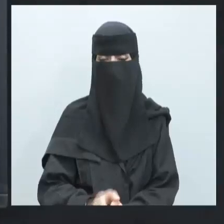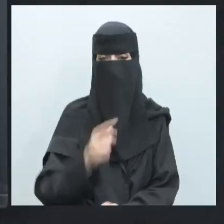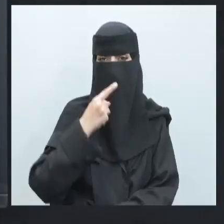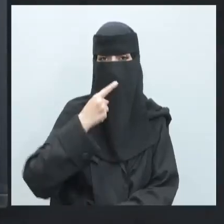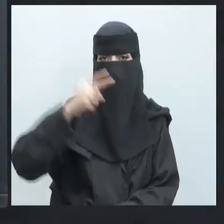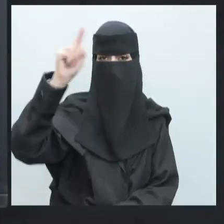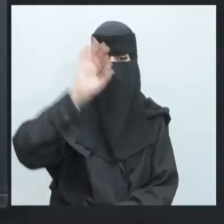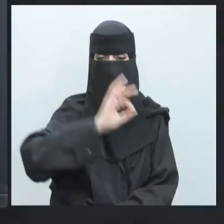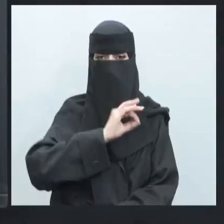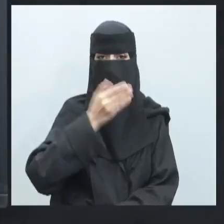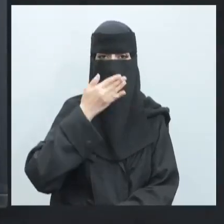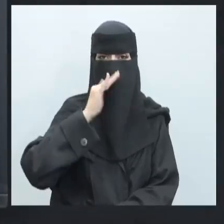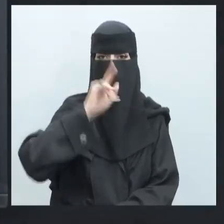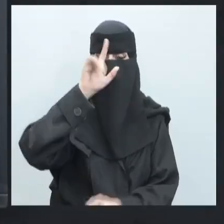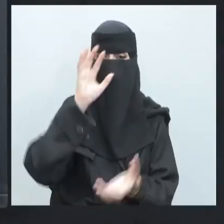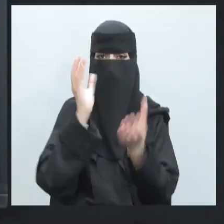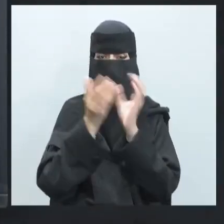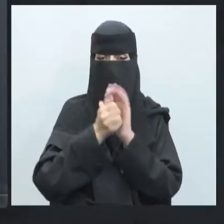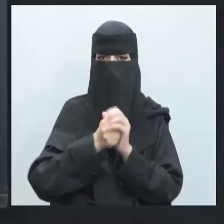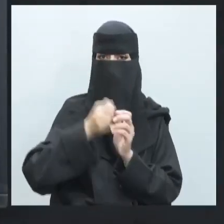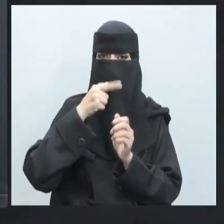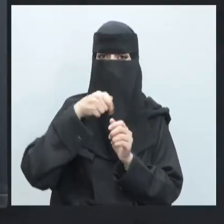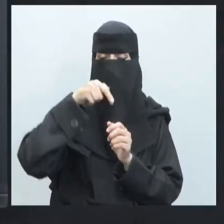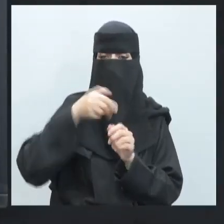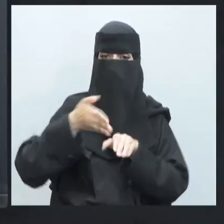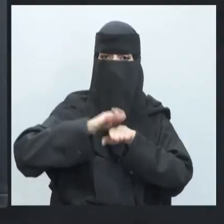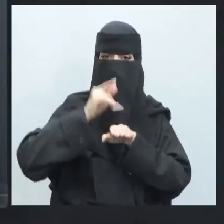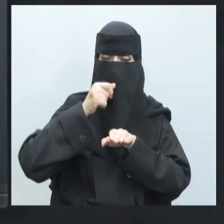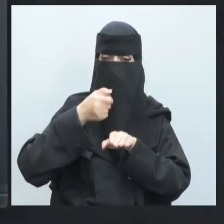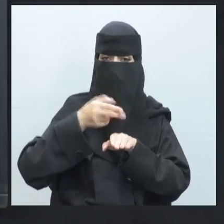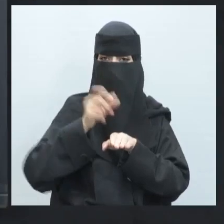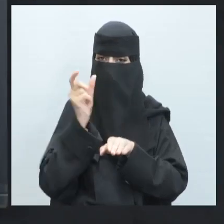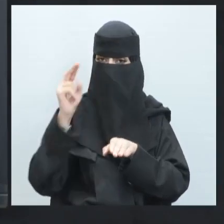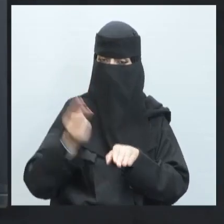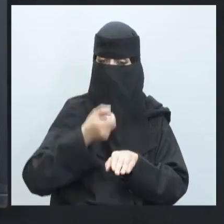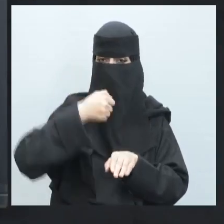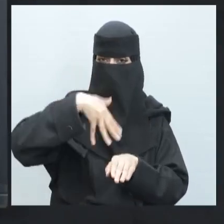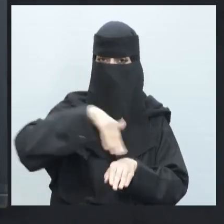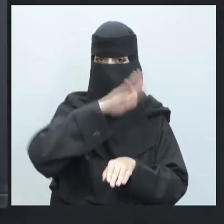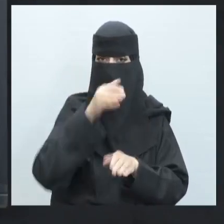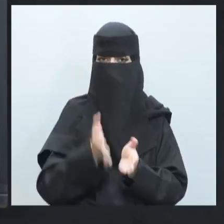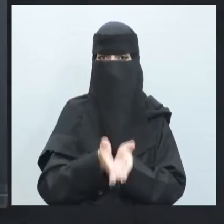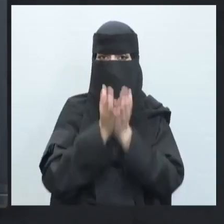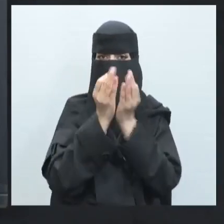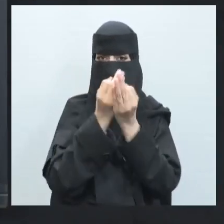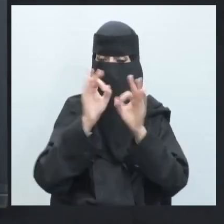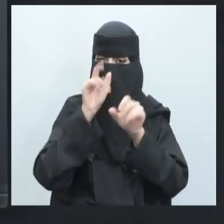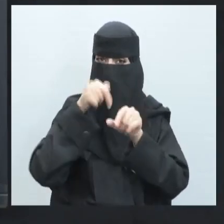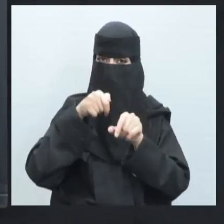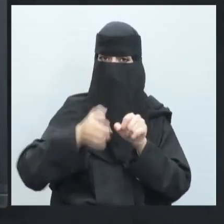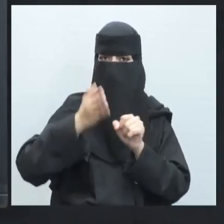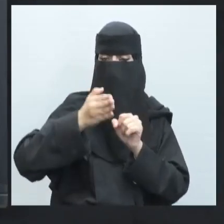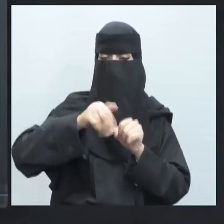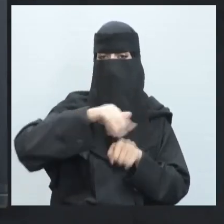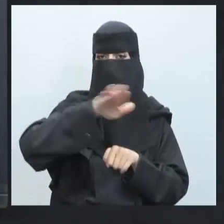بسم الله الرحمن الرحيم الحمد لله رب العالمين والصلاه والسلام على سيدنا ونبينا محمد عليه افضل الصلاه وازكى